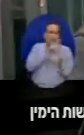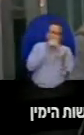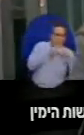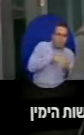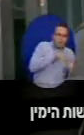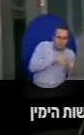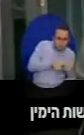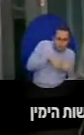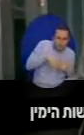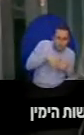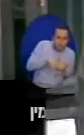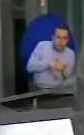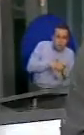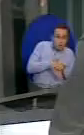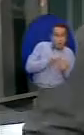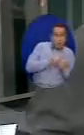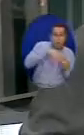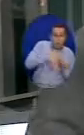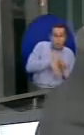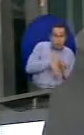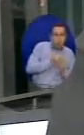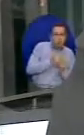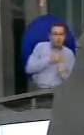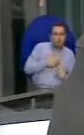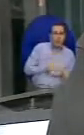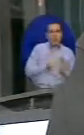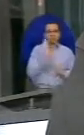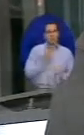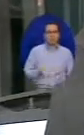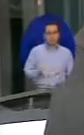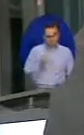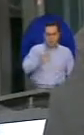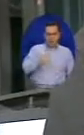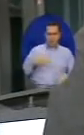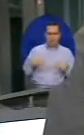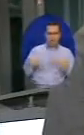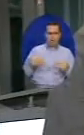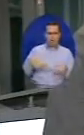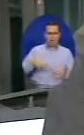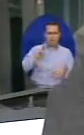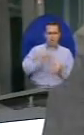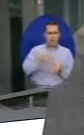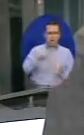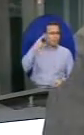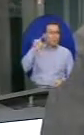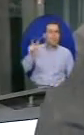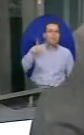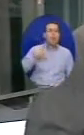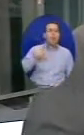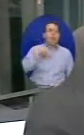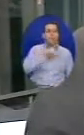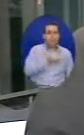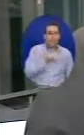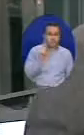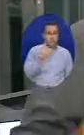מתחפר, מתחפר, מתחפר. עכשיו, שכל שאתה הולך יותר עמוק, קשה יותר לצאת. הרי יכולת להגיע לפשרה הרבה יותר פשוטה. אני שמעתי היום את לימור לבנת.